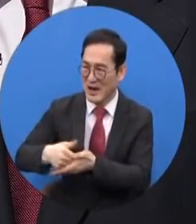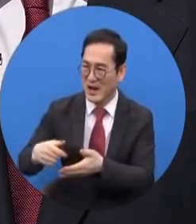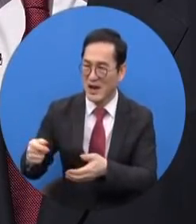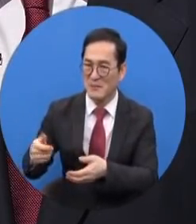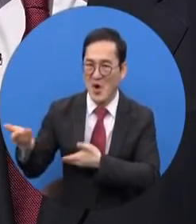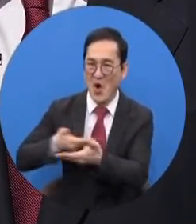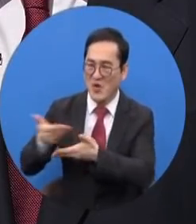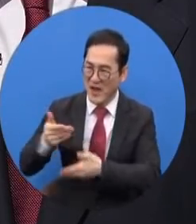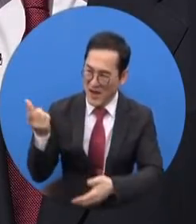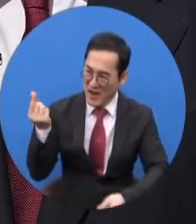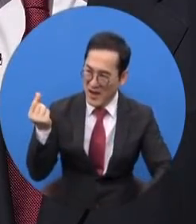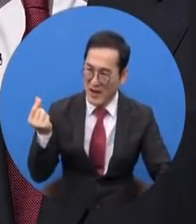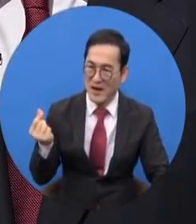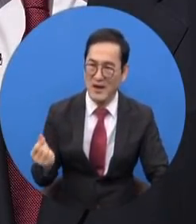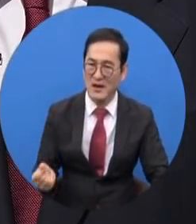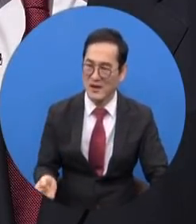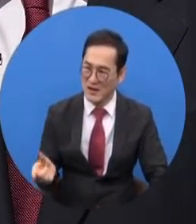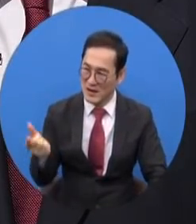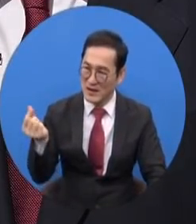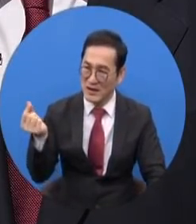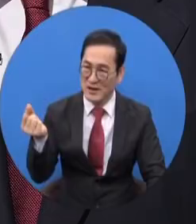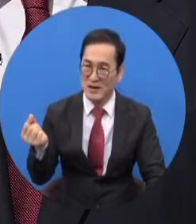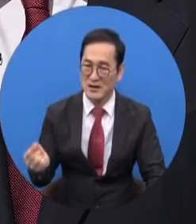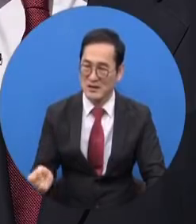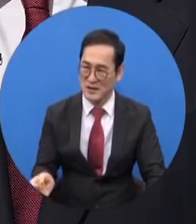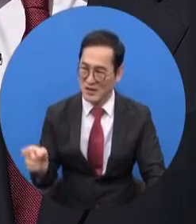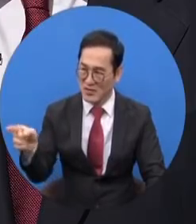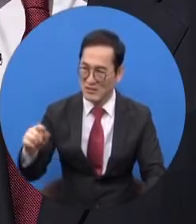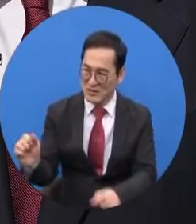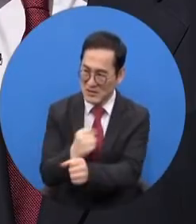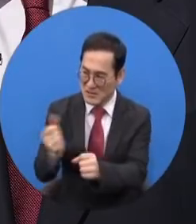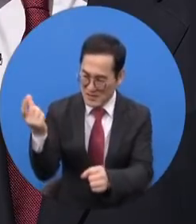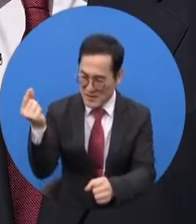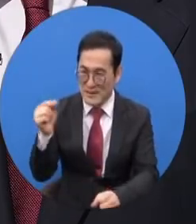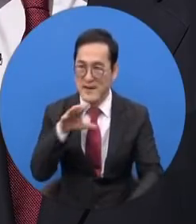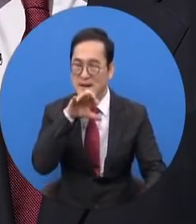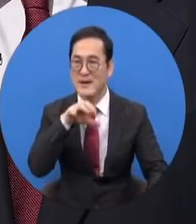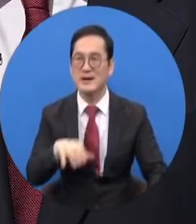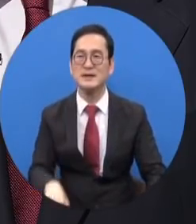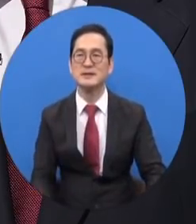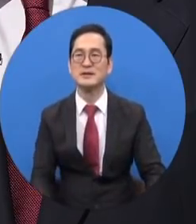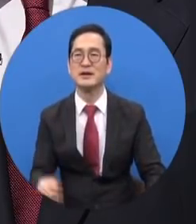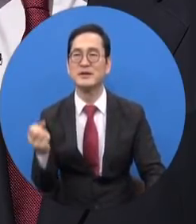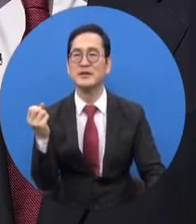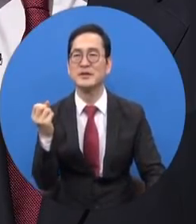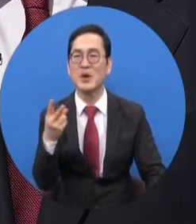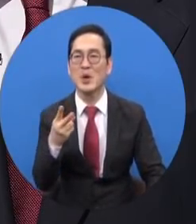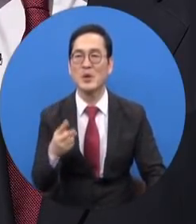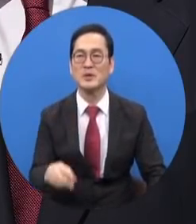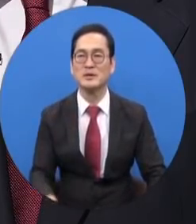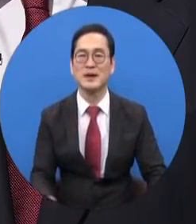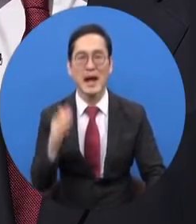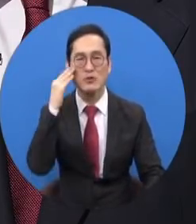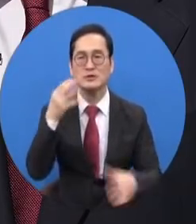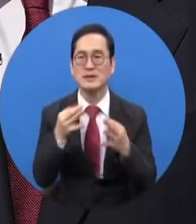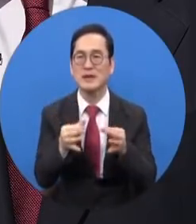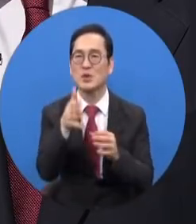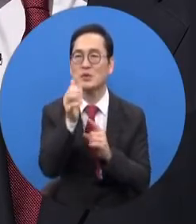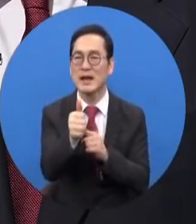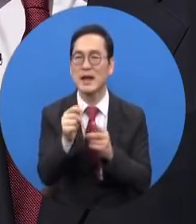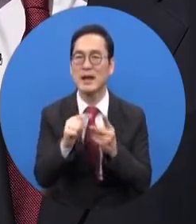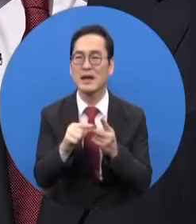먼저 짚어드렸습니다. 한국은행 총재 자리, 중앙선관위 상임위원 자리, 감사원 감사위원 자리, 핵심 세 자리는 매우